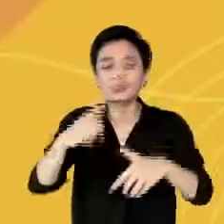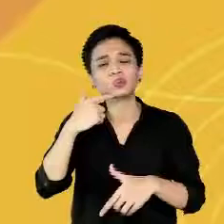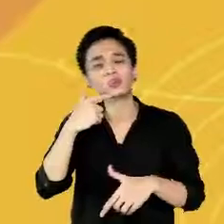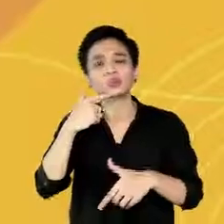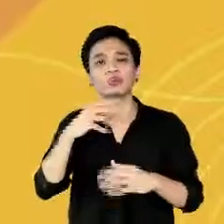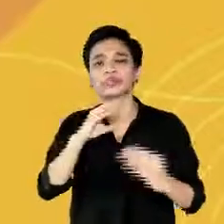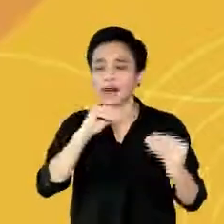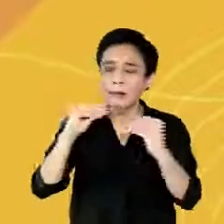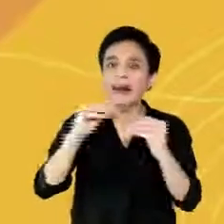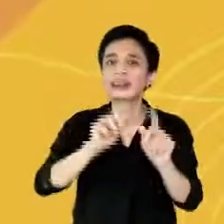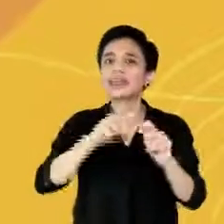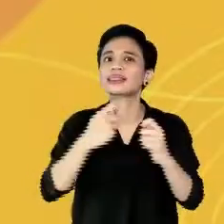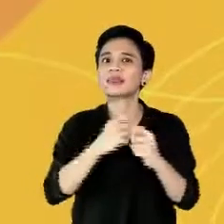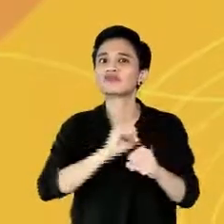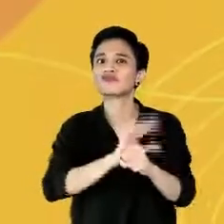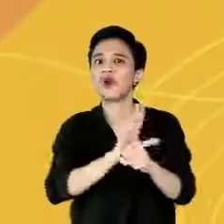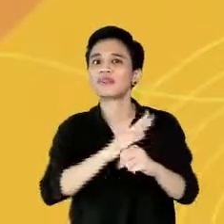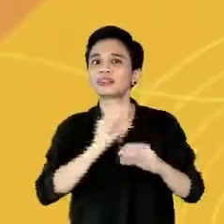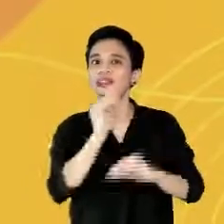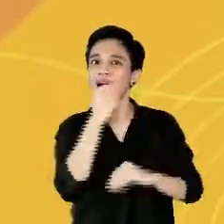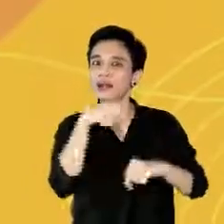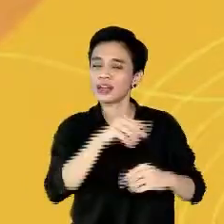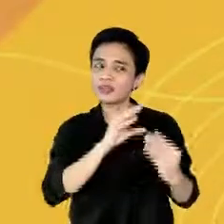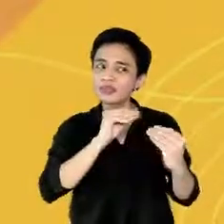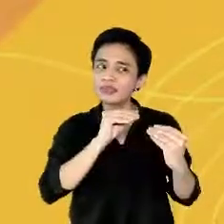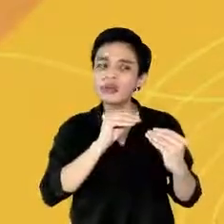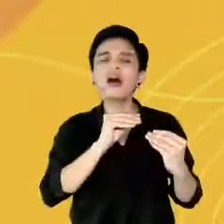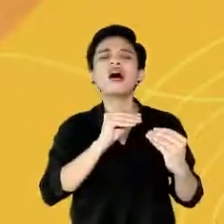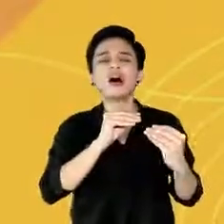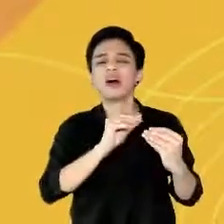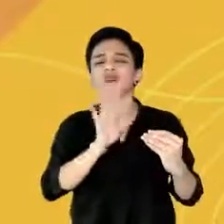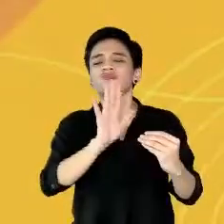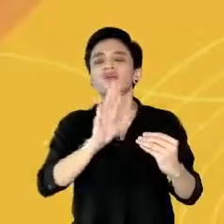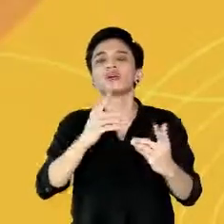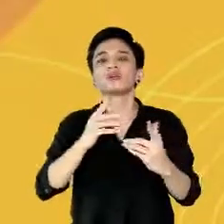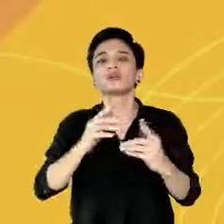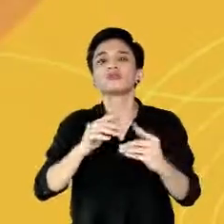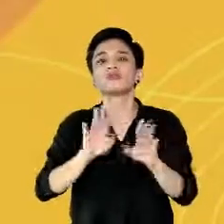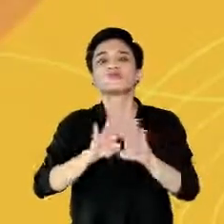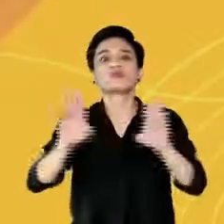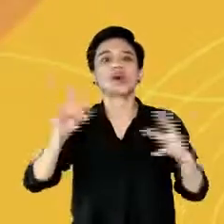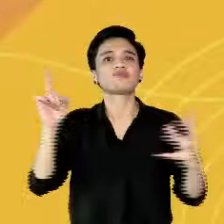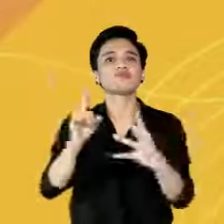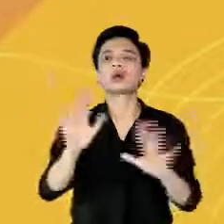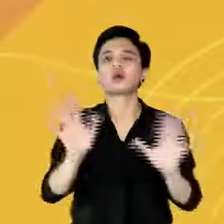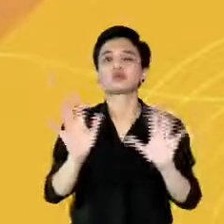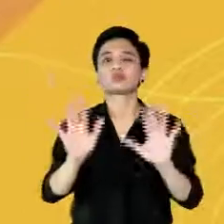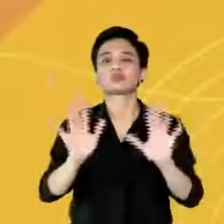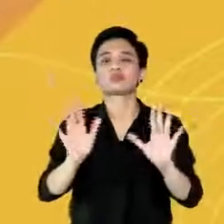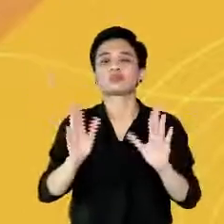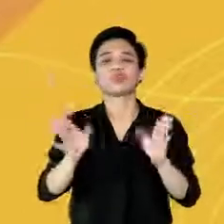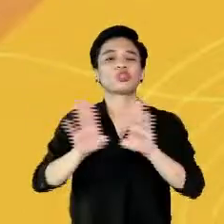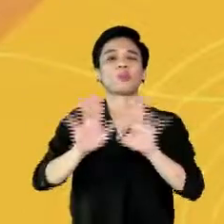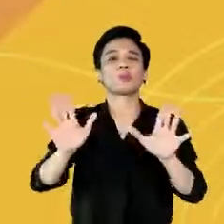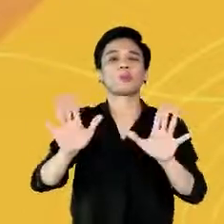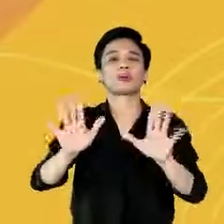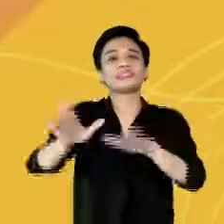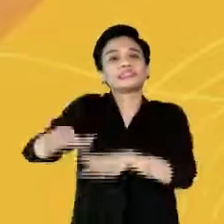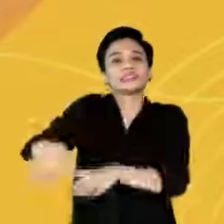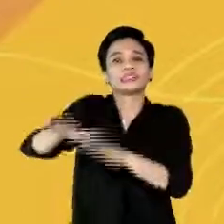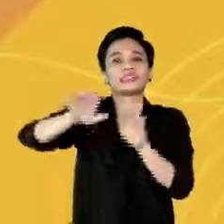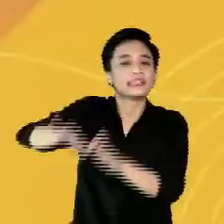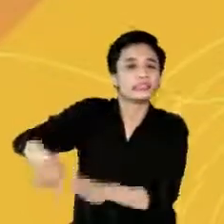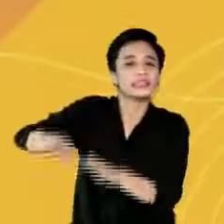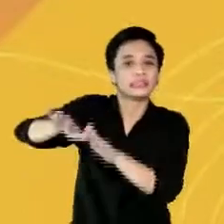Satgas kita putuskan satunya sementara tidak dilanjutkan routing sambil